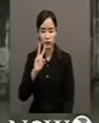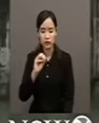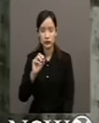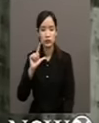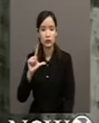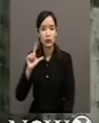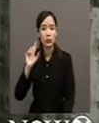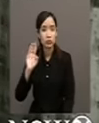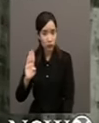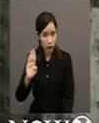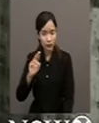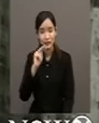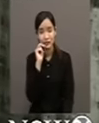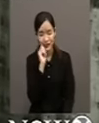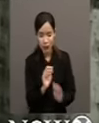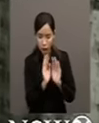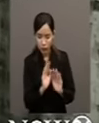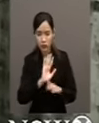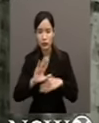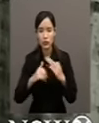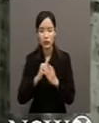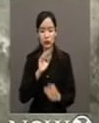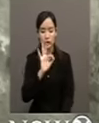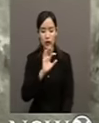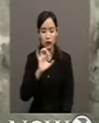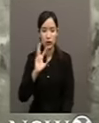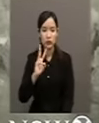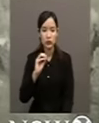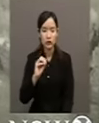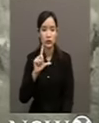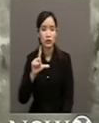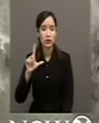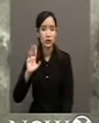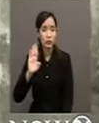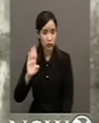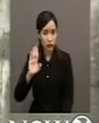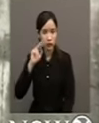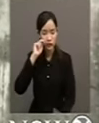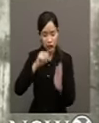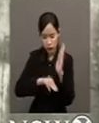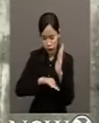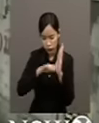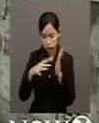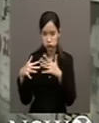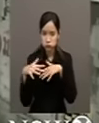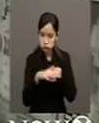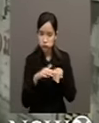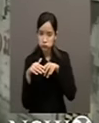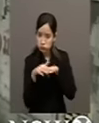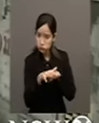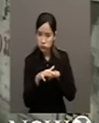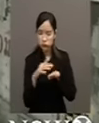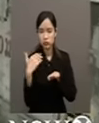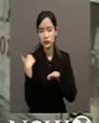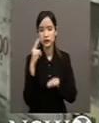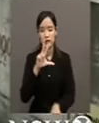จากความจุอ่างทั้งหมด960ล้านลูกบาศก์เมตรแล้วก็มีปริมาณน้ำไหลลงอ่าง38ล้านลูกบา